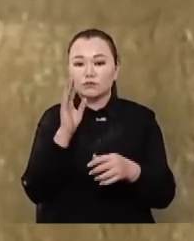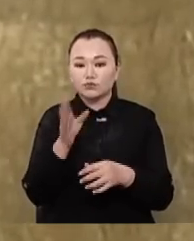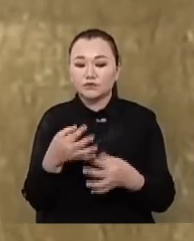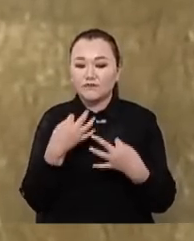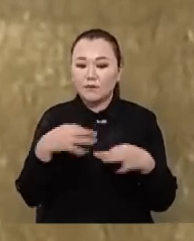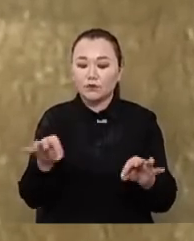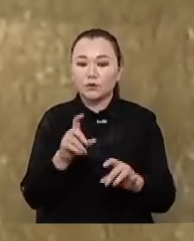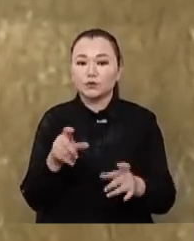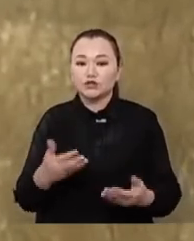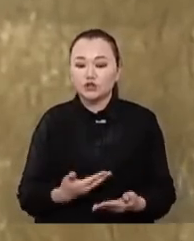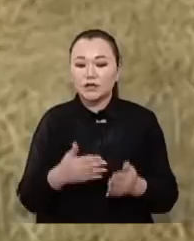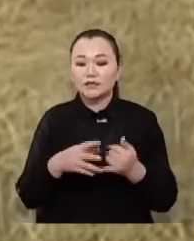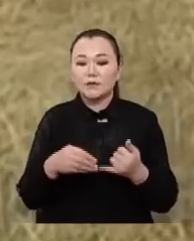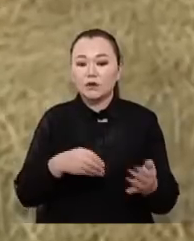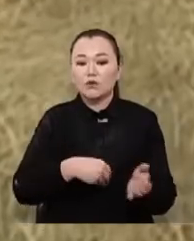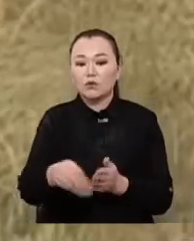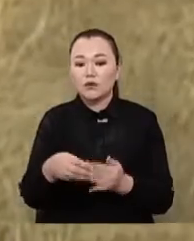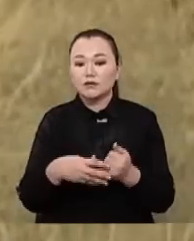Яғни тұрғындар сатып алғалы отырған